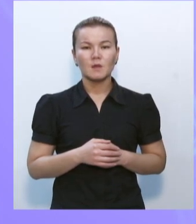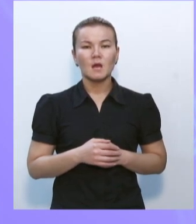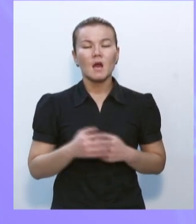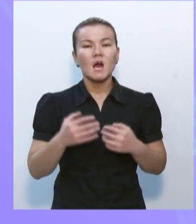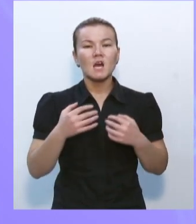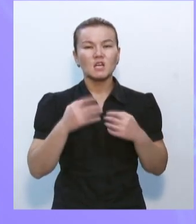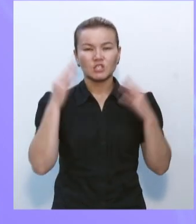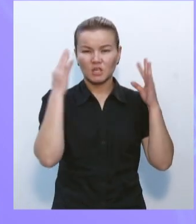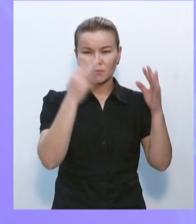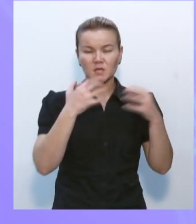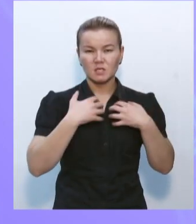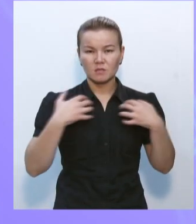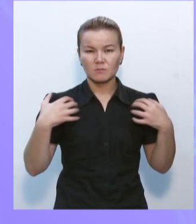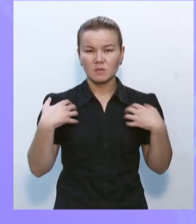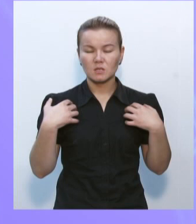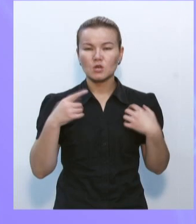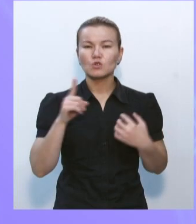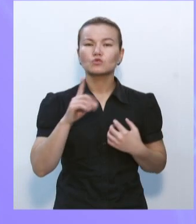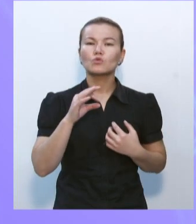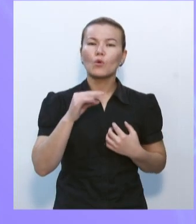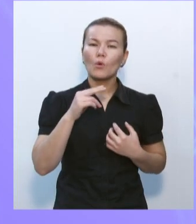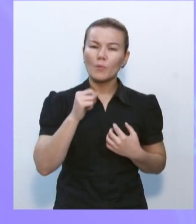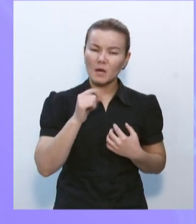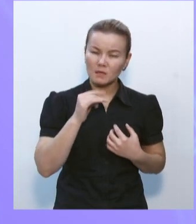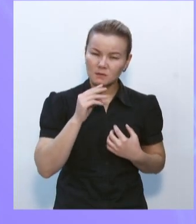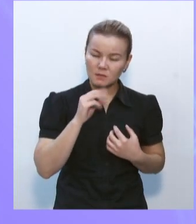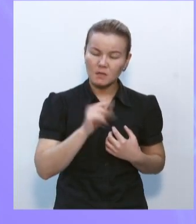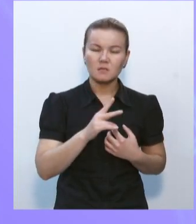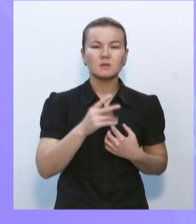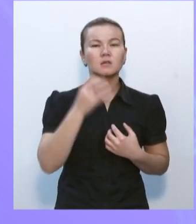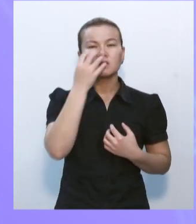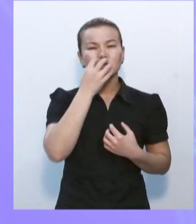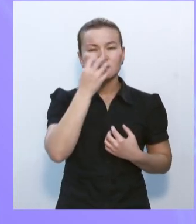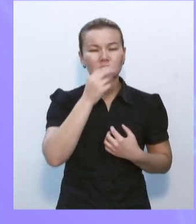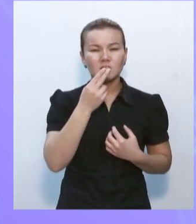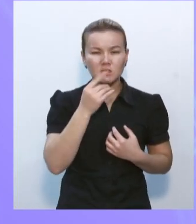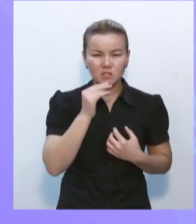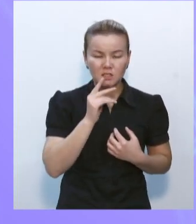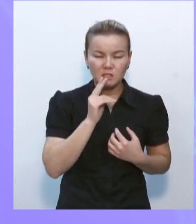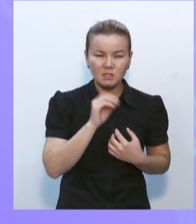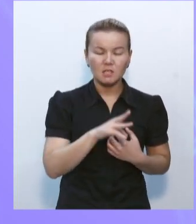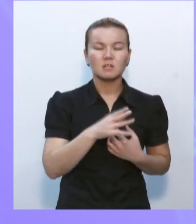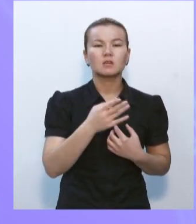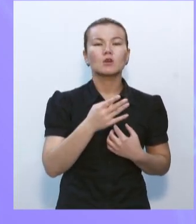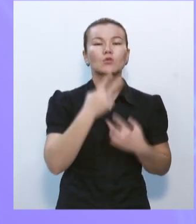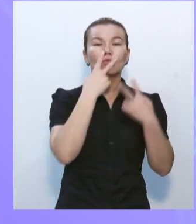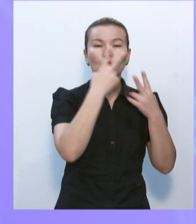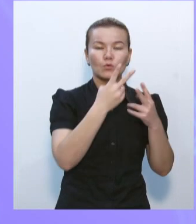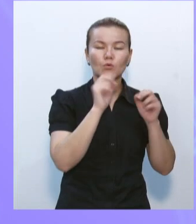Жапайы жаныбарларды зоопарктан, цирктен көрүүгө болот.